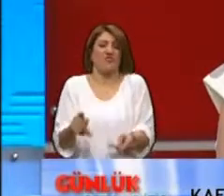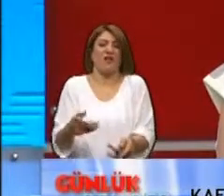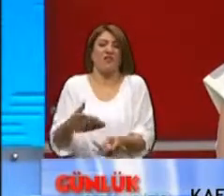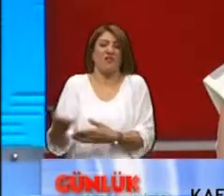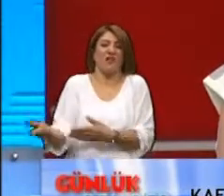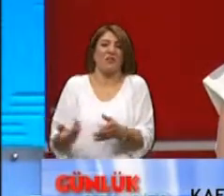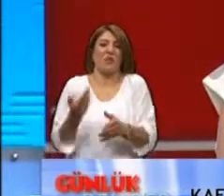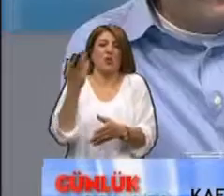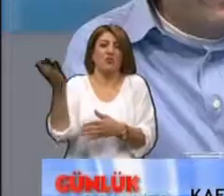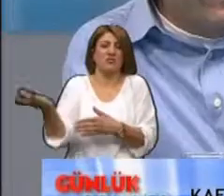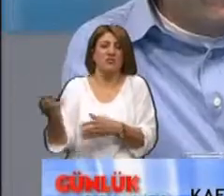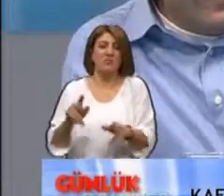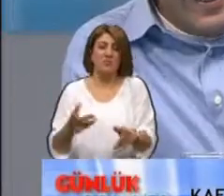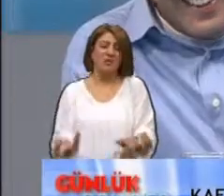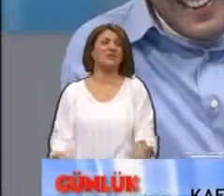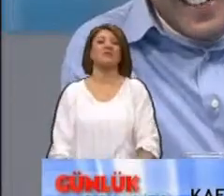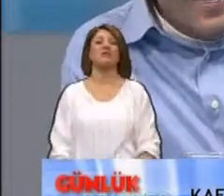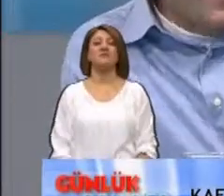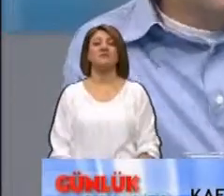Bir öyle de şey olur mu? Kaleci yani.